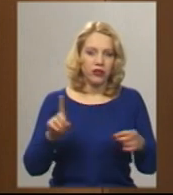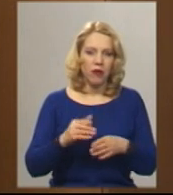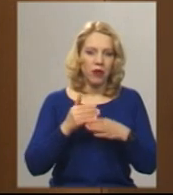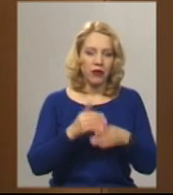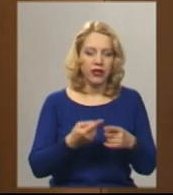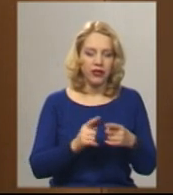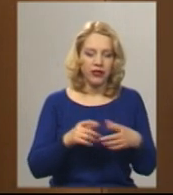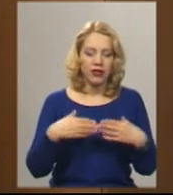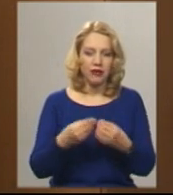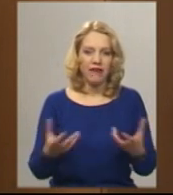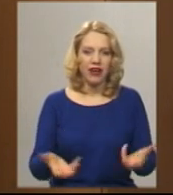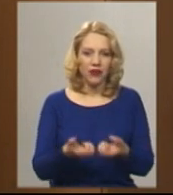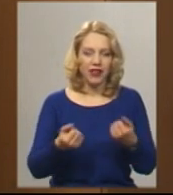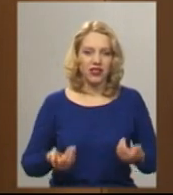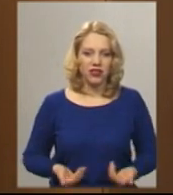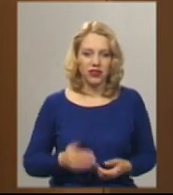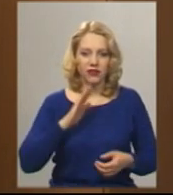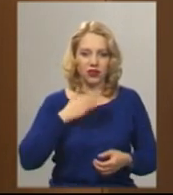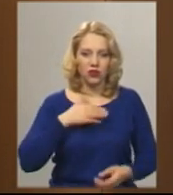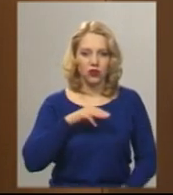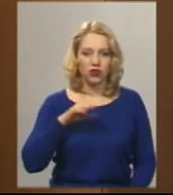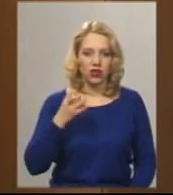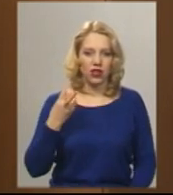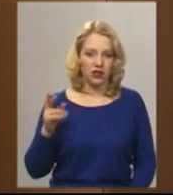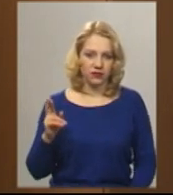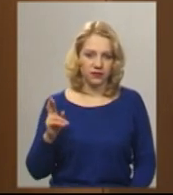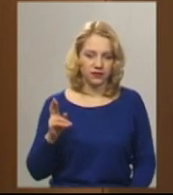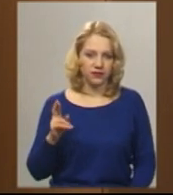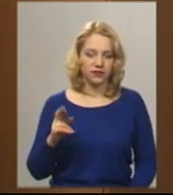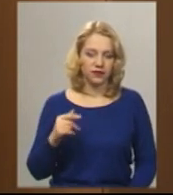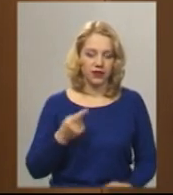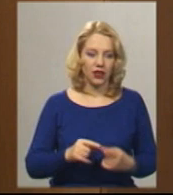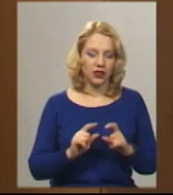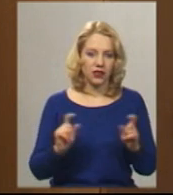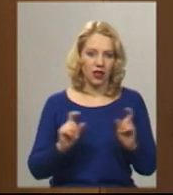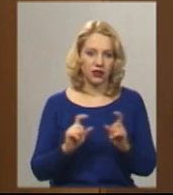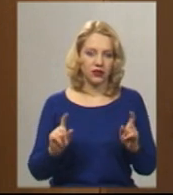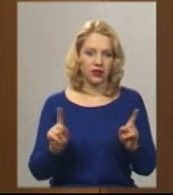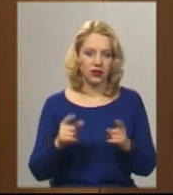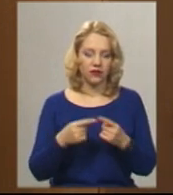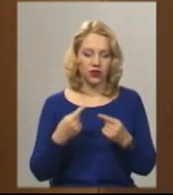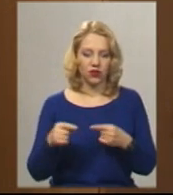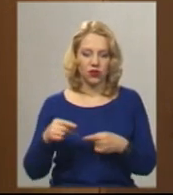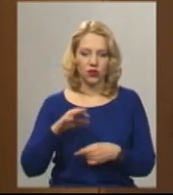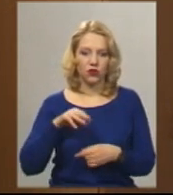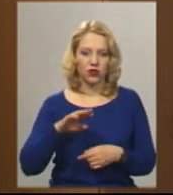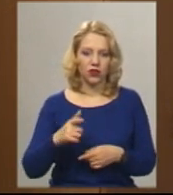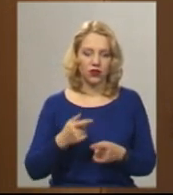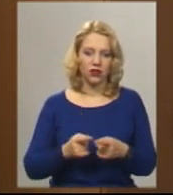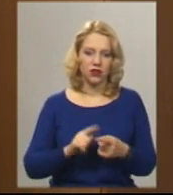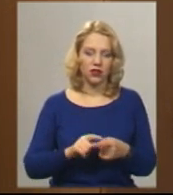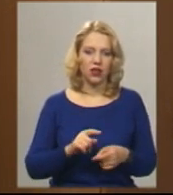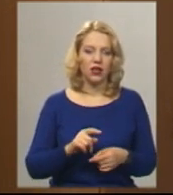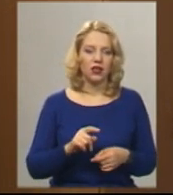сім'ї врятувати життя нашого Жені. Заклади, які і в інших ОТГ, це Куприська загальноосвітня